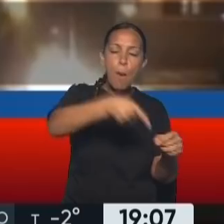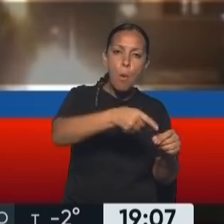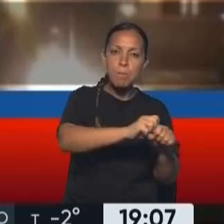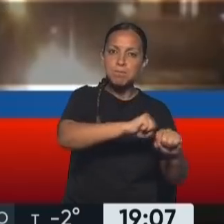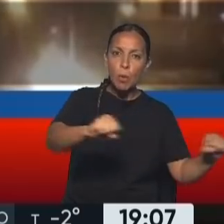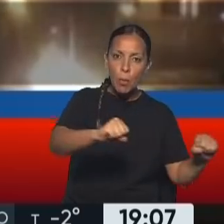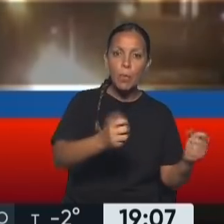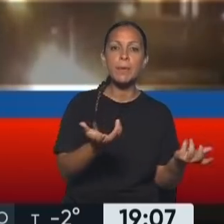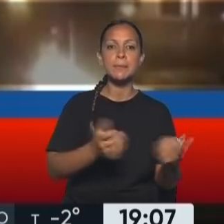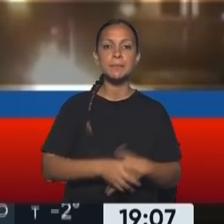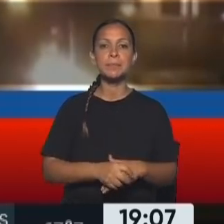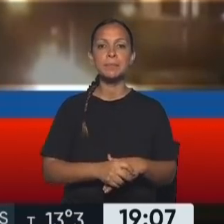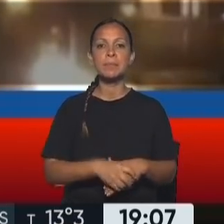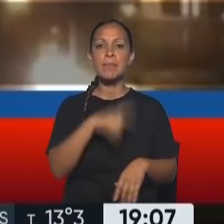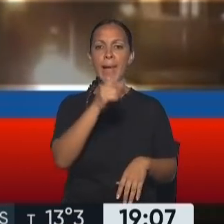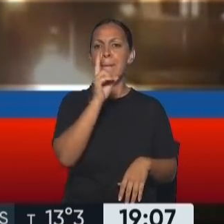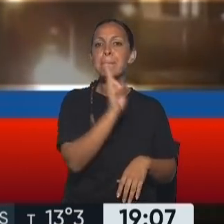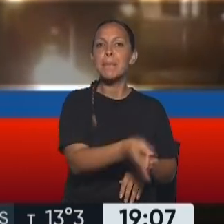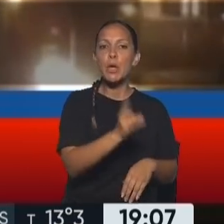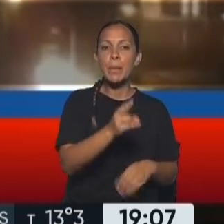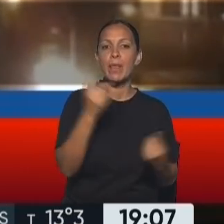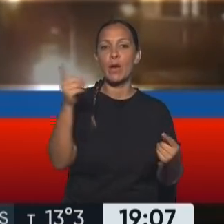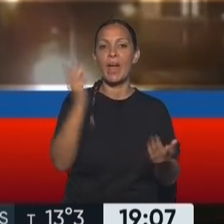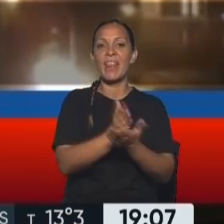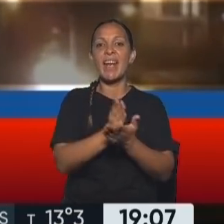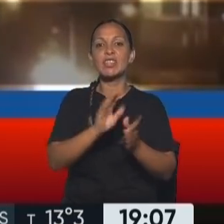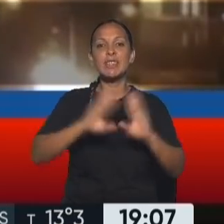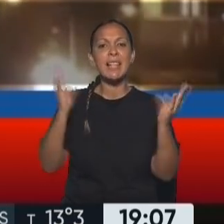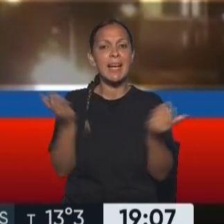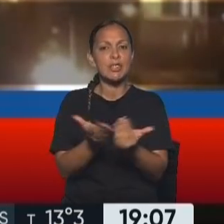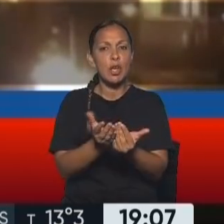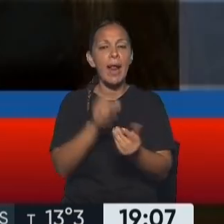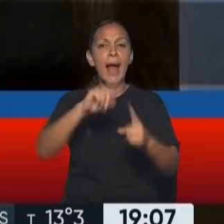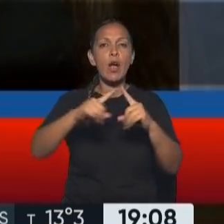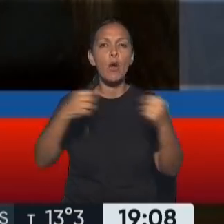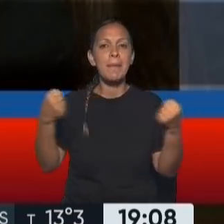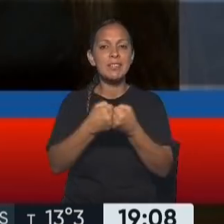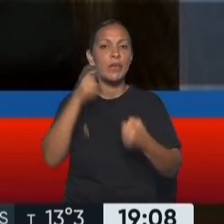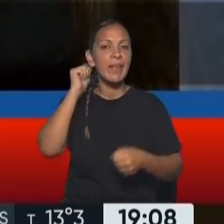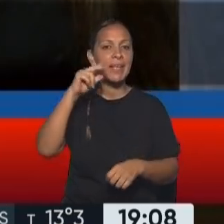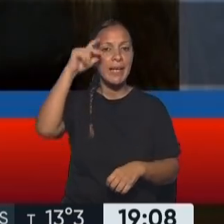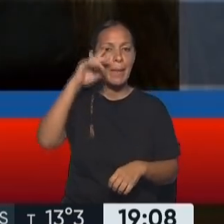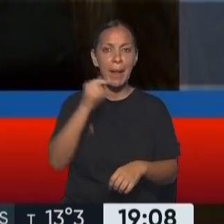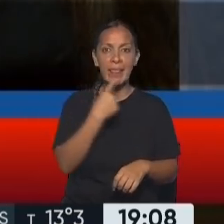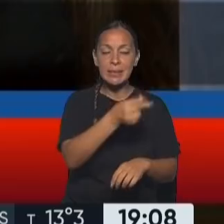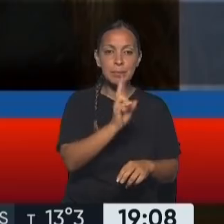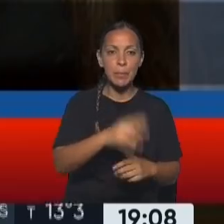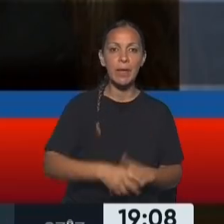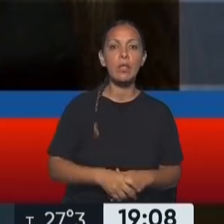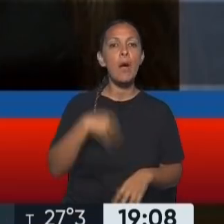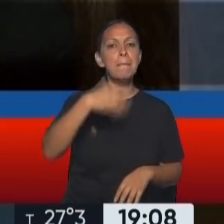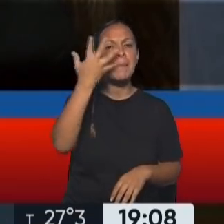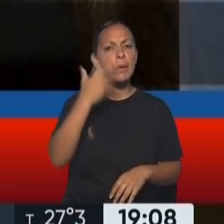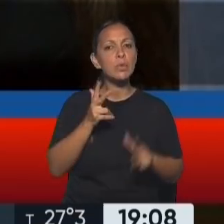it is clearly outlawed by international law and the Geneva Conventions. Хотел бы вновь подчеркнуть, что опасность